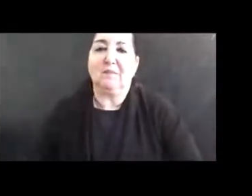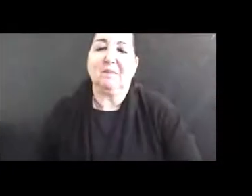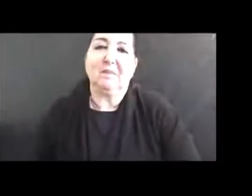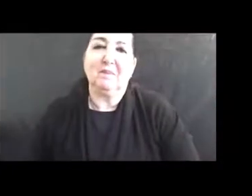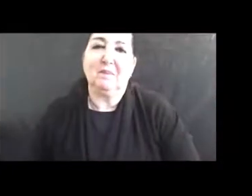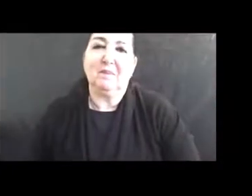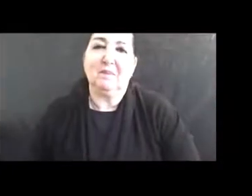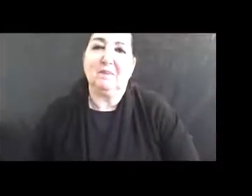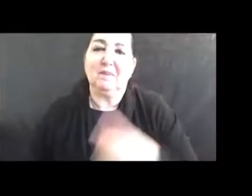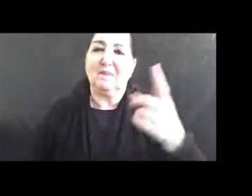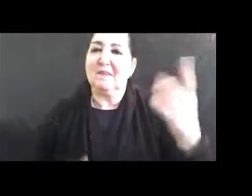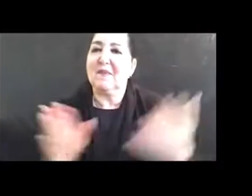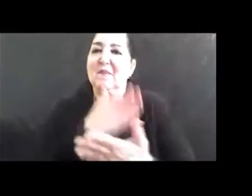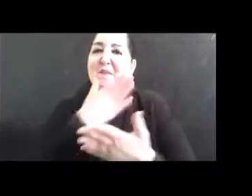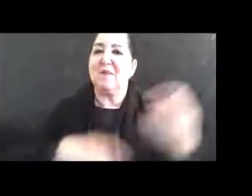Santai.